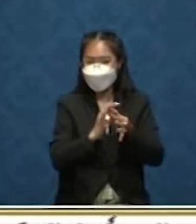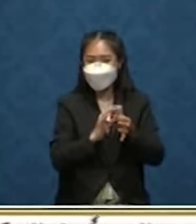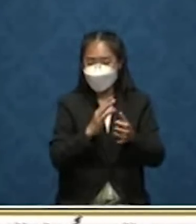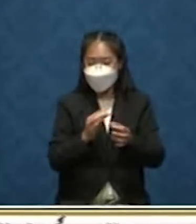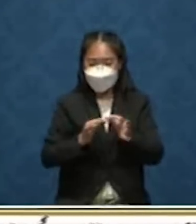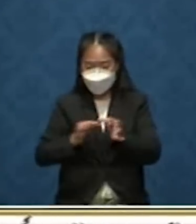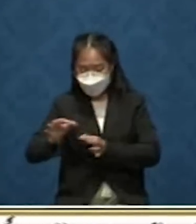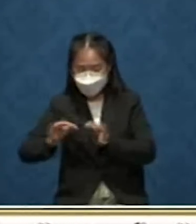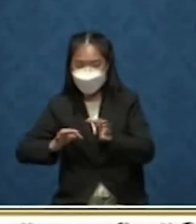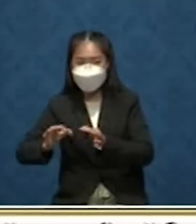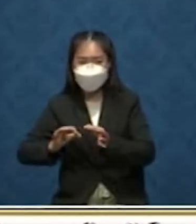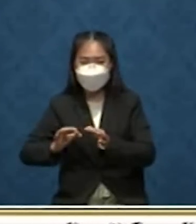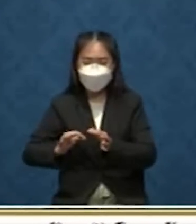ไม่